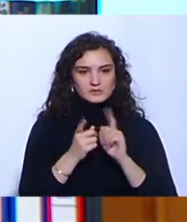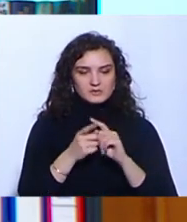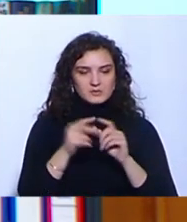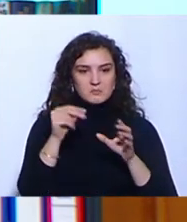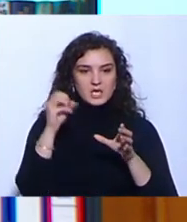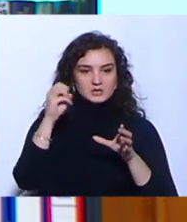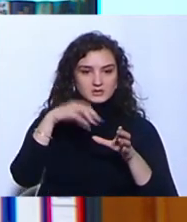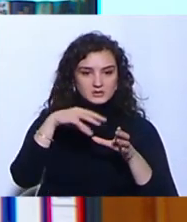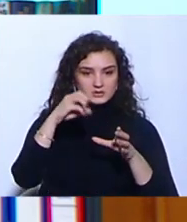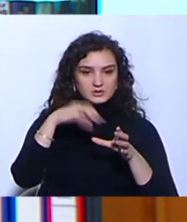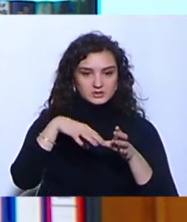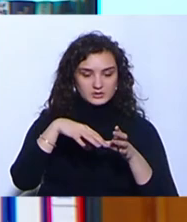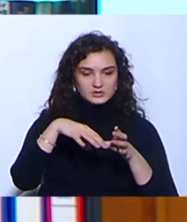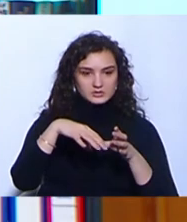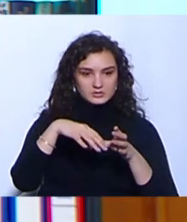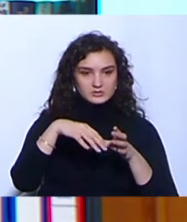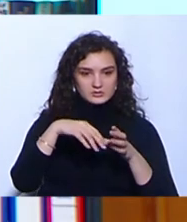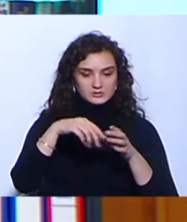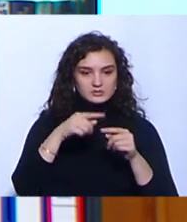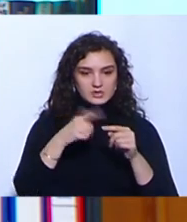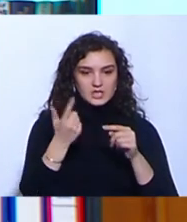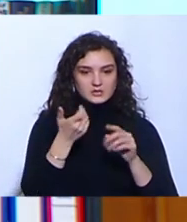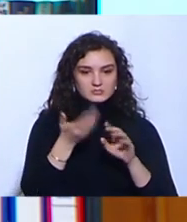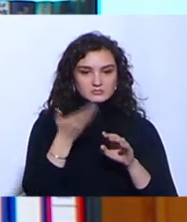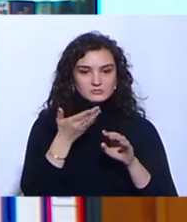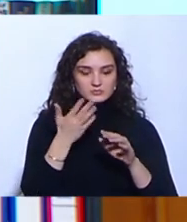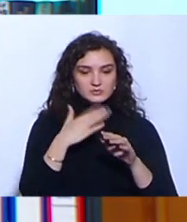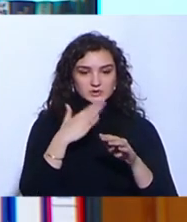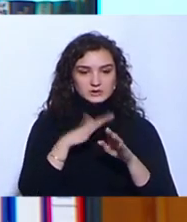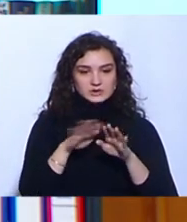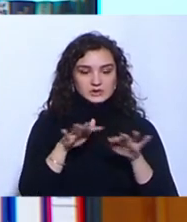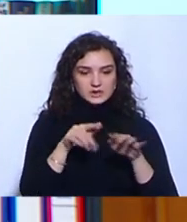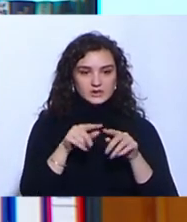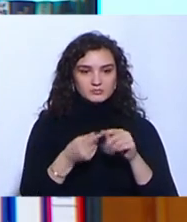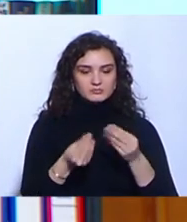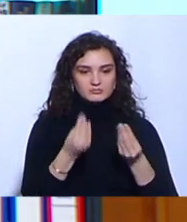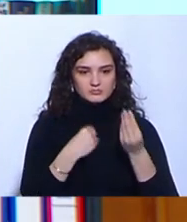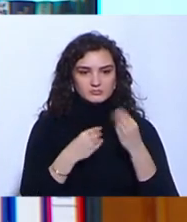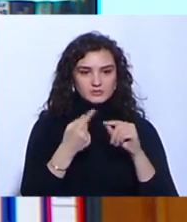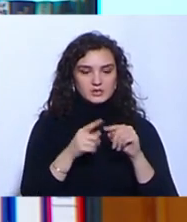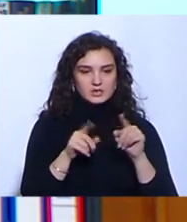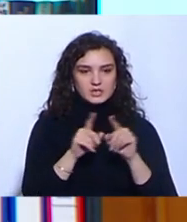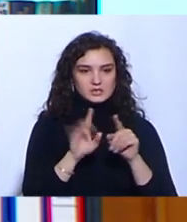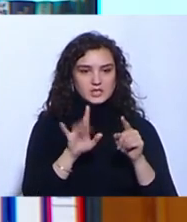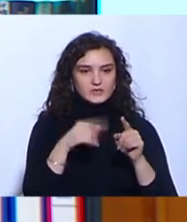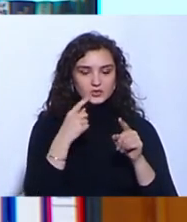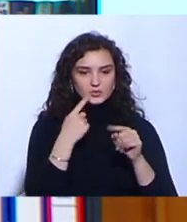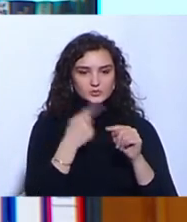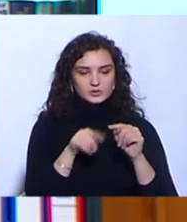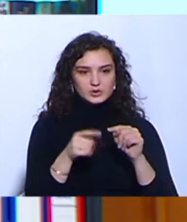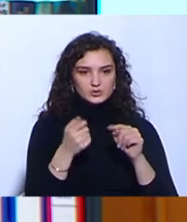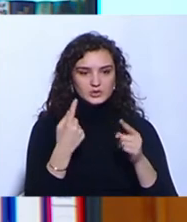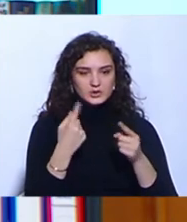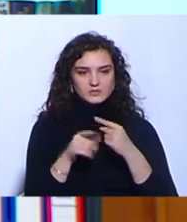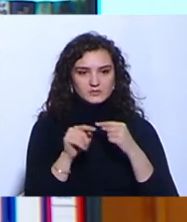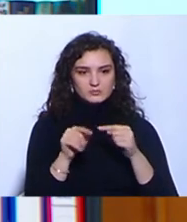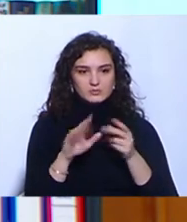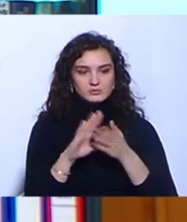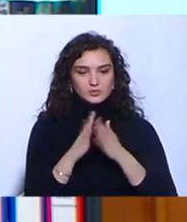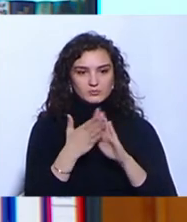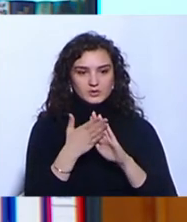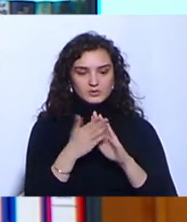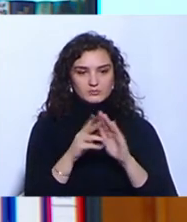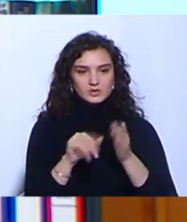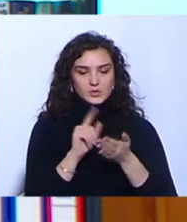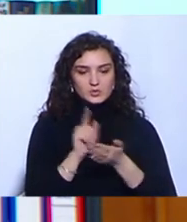მარილის ჩავამატოთ და თუ დიდი რაოდენობის ციტრის დანაკარგი გვაქვს, შევივსოთ ამ გზით. აქ ასე არ ვიტყოდით. აქ ცოტა განსხვავებულია მდგომარეობა